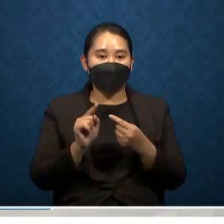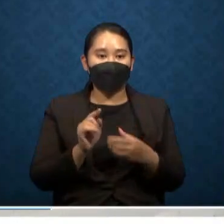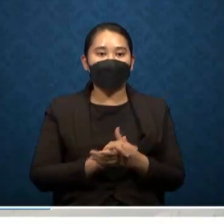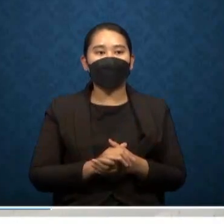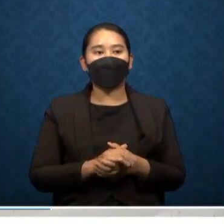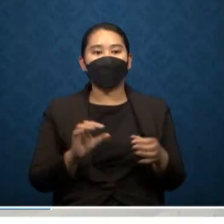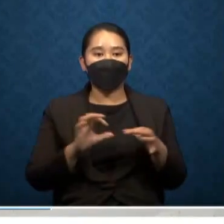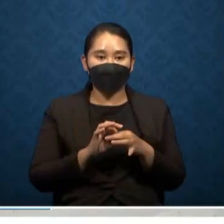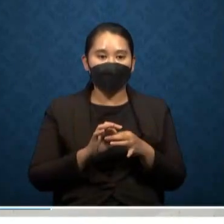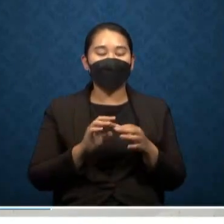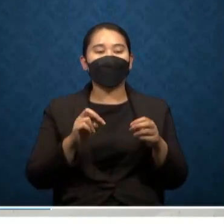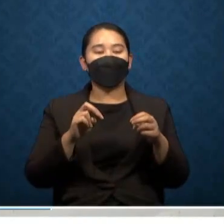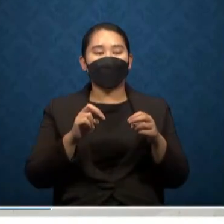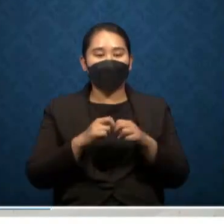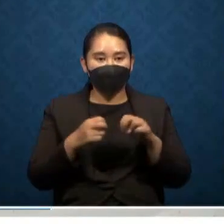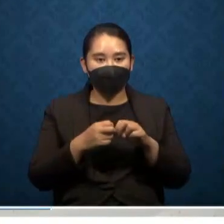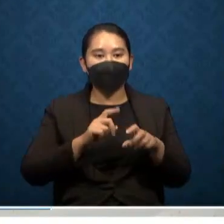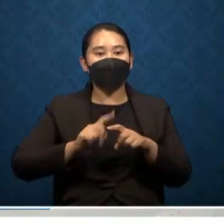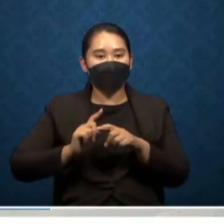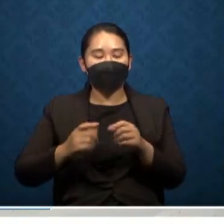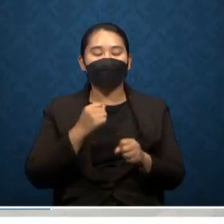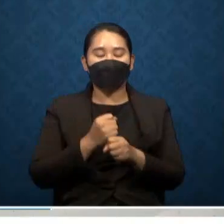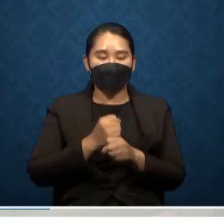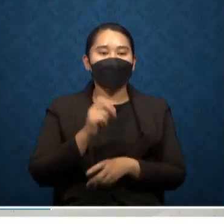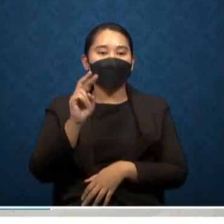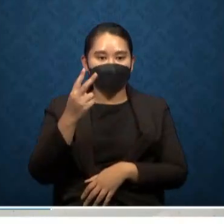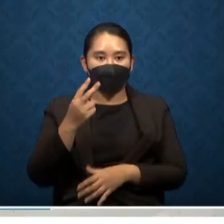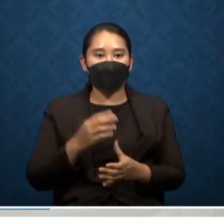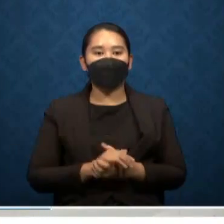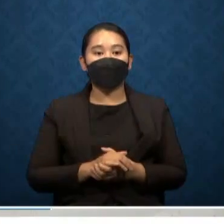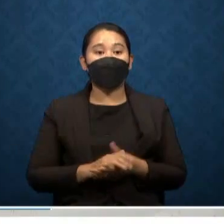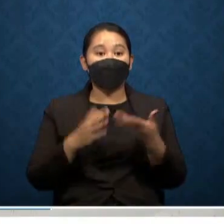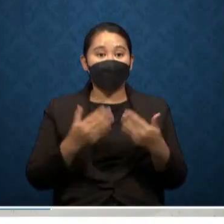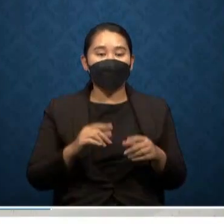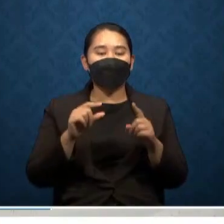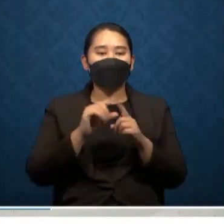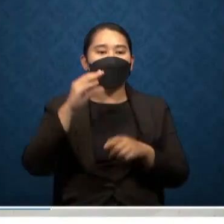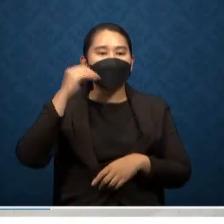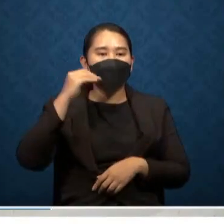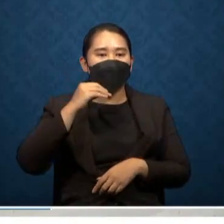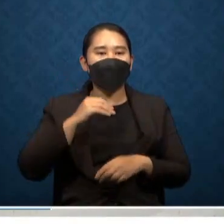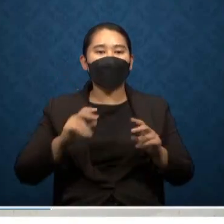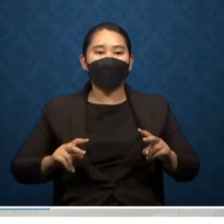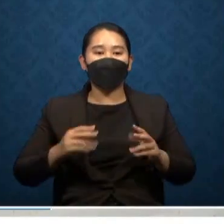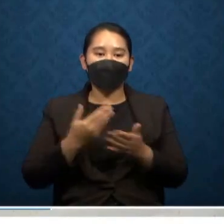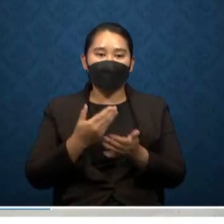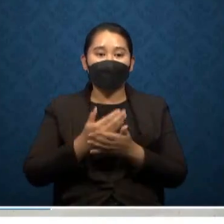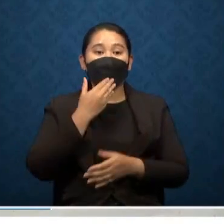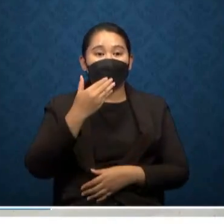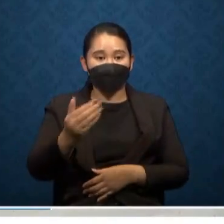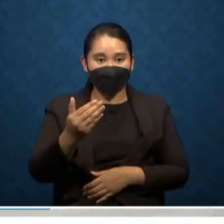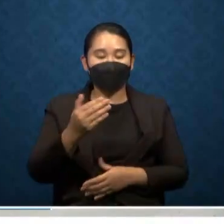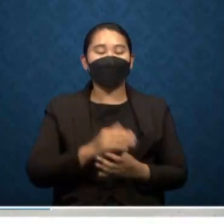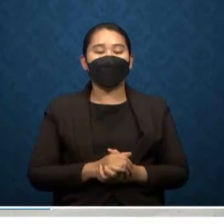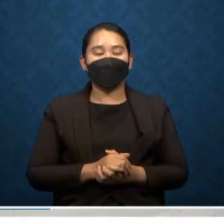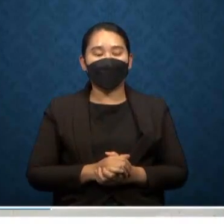ลดของการขนาดของการขาดดุล นั้นก็คงต้องทำทั้งสองด้านนะครับเพราะศัพท์ที่เราใช้ก็คือการคลังที่ยั่งยืนหรือ physical